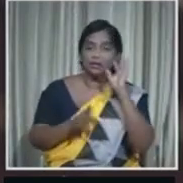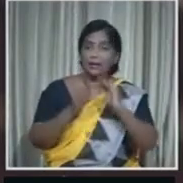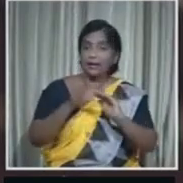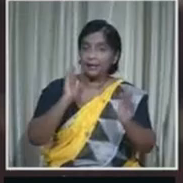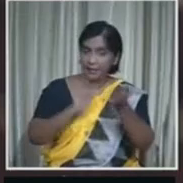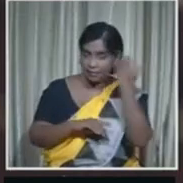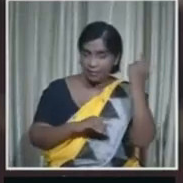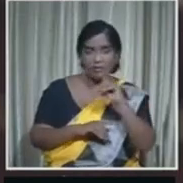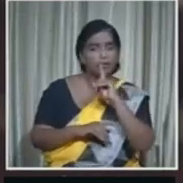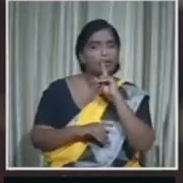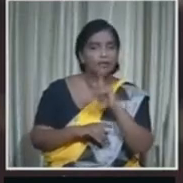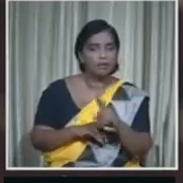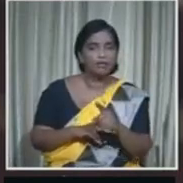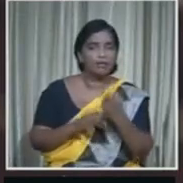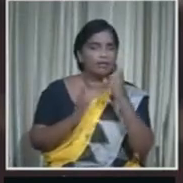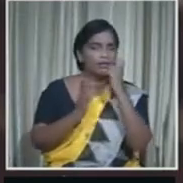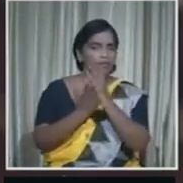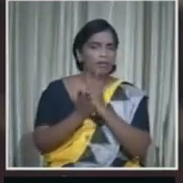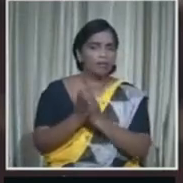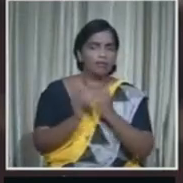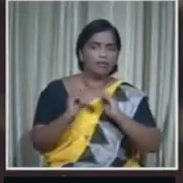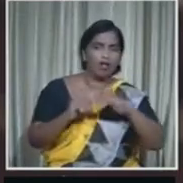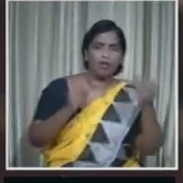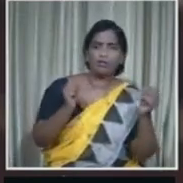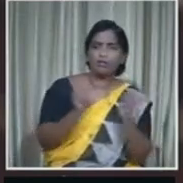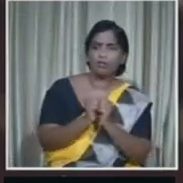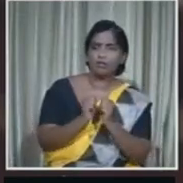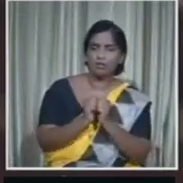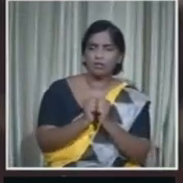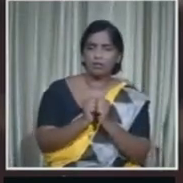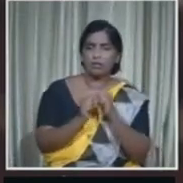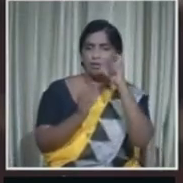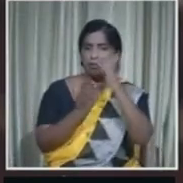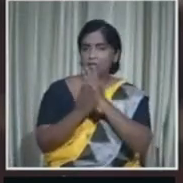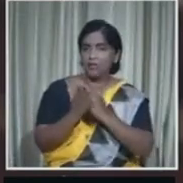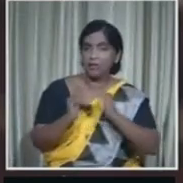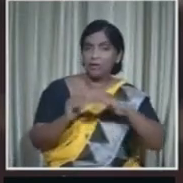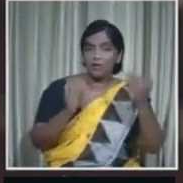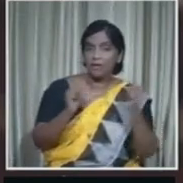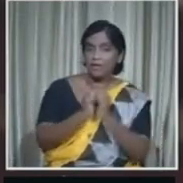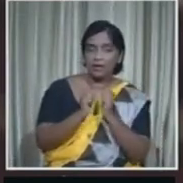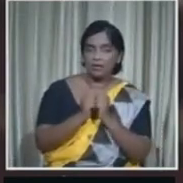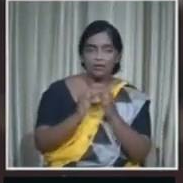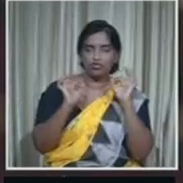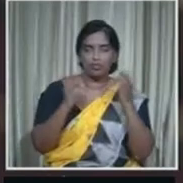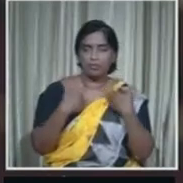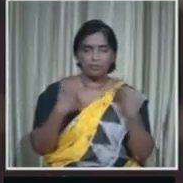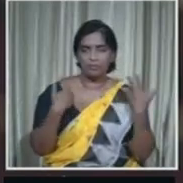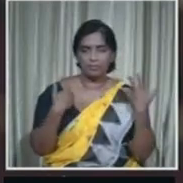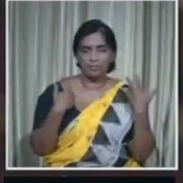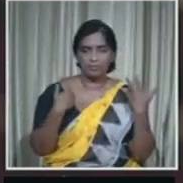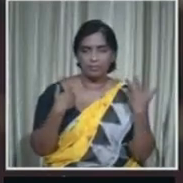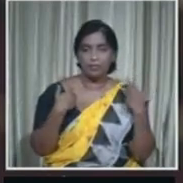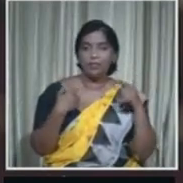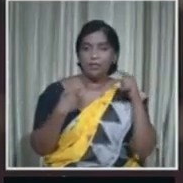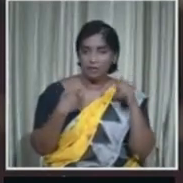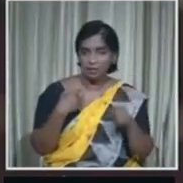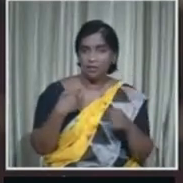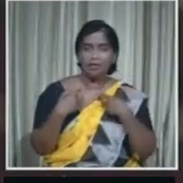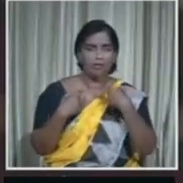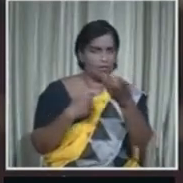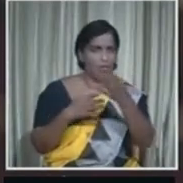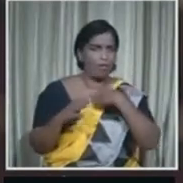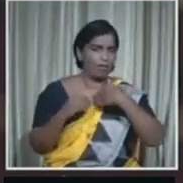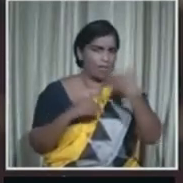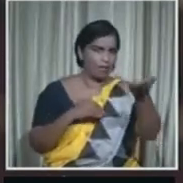කියනවා නම් ව්‍යවස්ථාවේ පිටවැඩ කරන්න. මේ කවුරුත් ව්‍යවස්ථාවේ පිටවැඩ කරන්න සූදානම් නැහැ. මේ මේ මේ දෙපැත්තේ ඉන්නේ